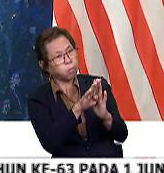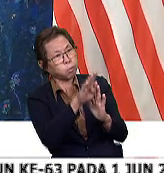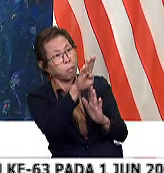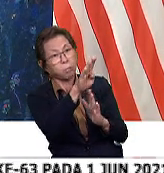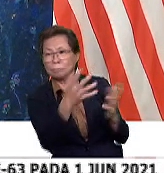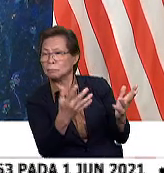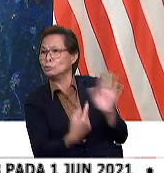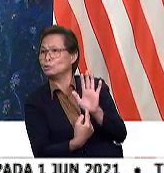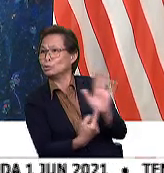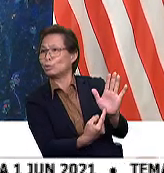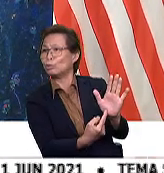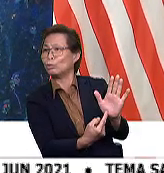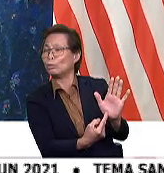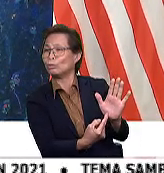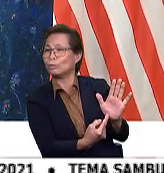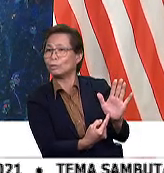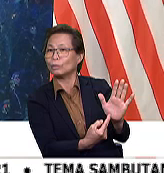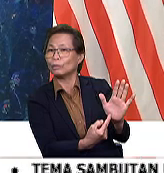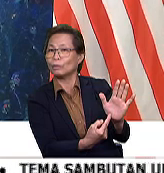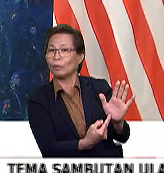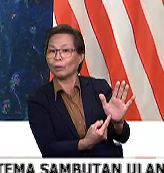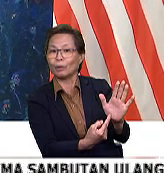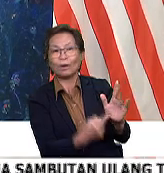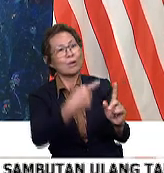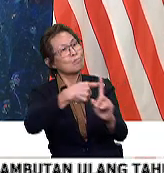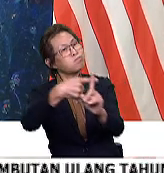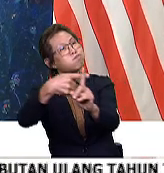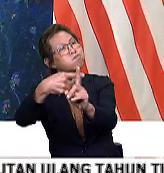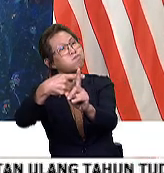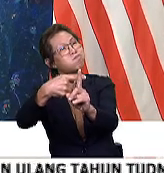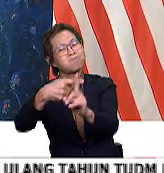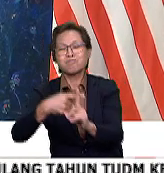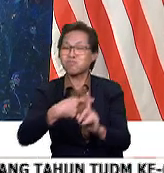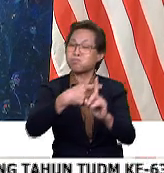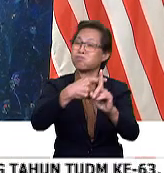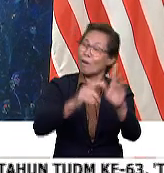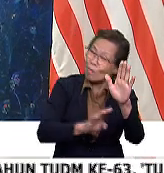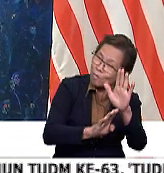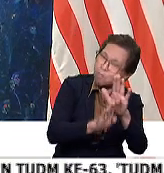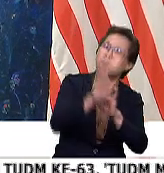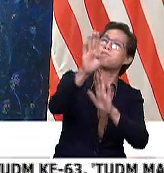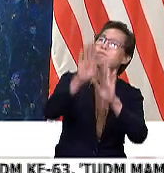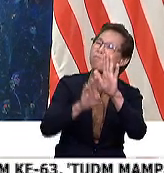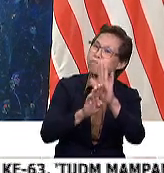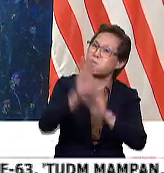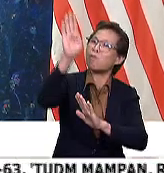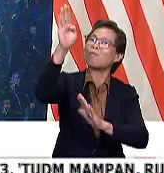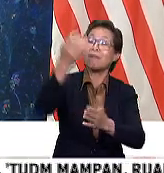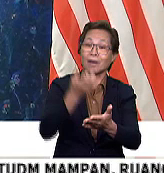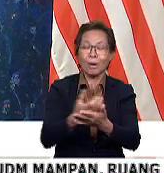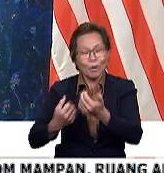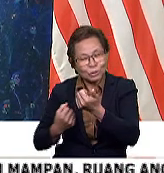menggambarkan hasil dan impak positif untuk terus melonjakkan pertumbuhan ekonomi